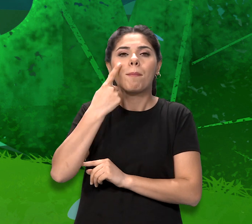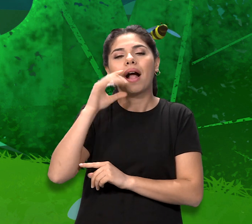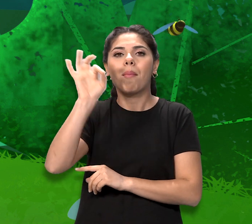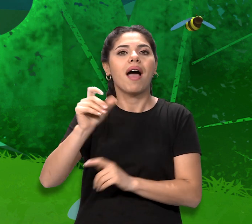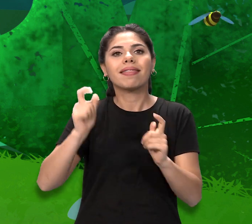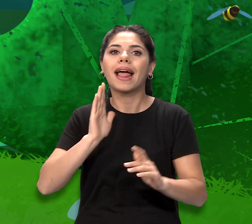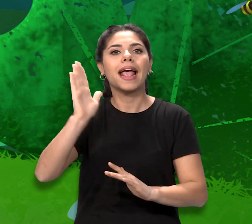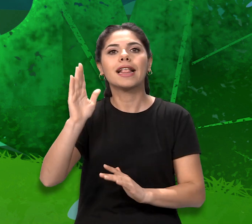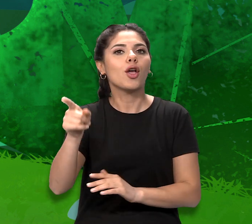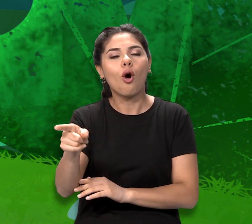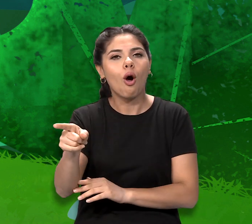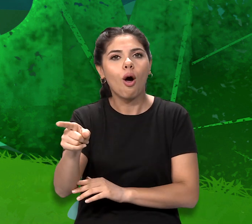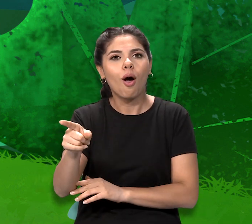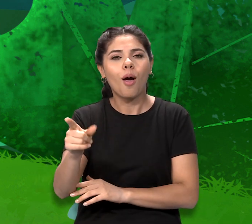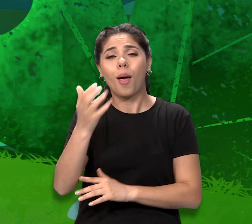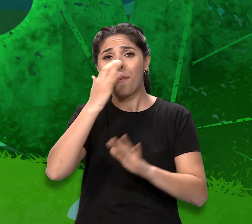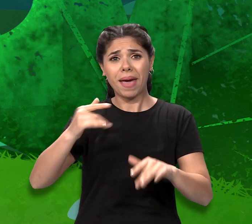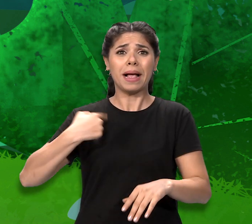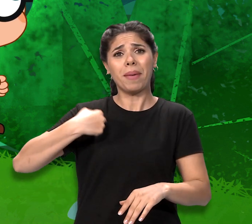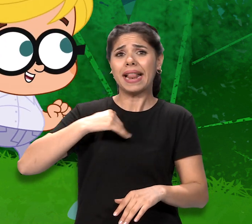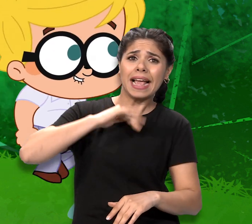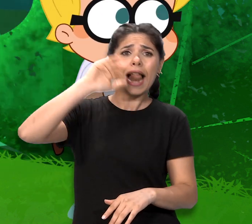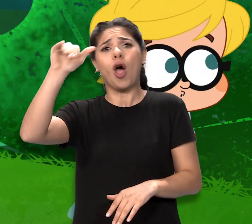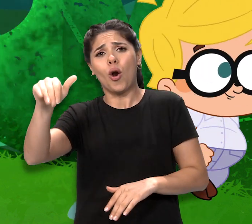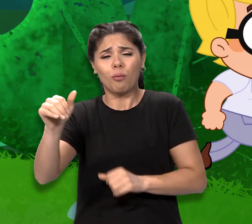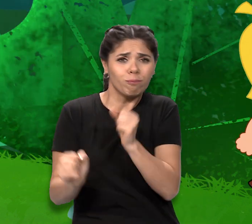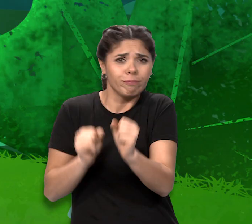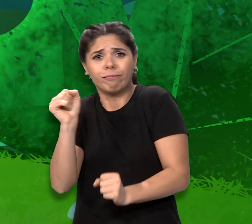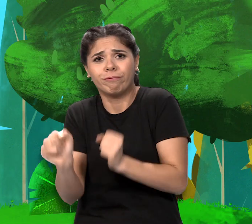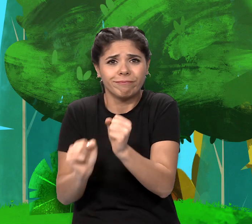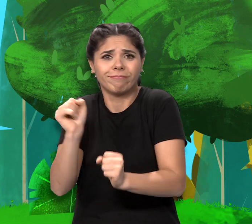Bakalım bu arıcık nereye gidiyor? Bekle beni, geliyorum.